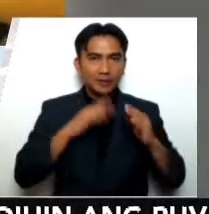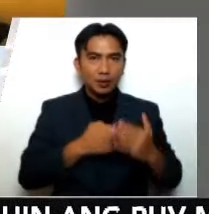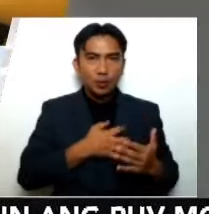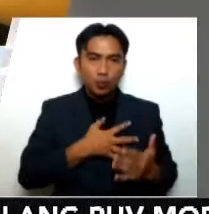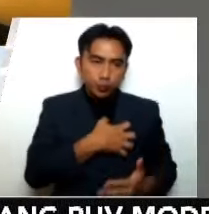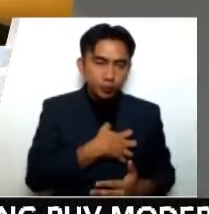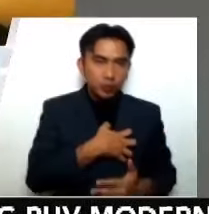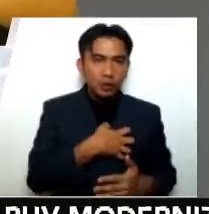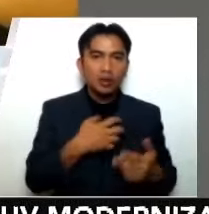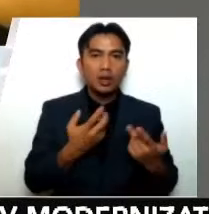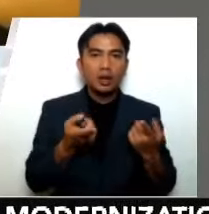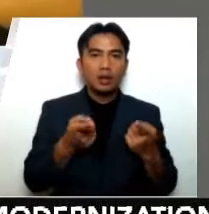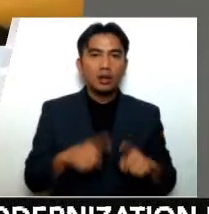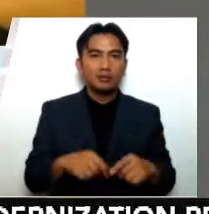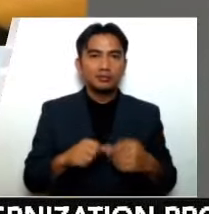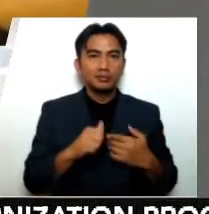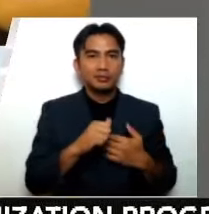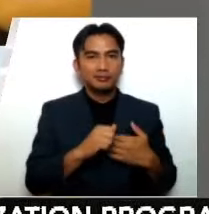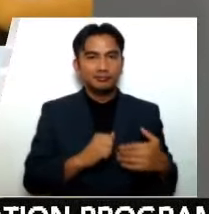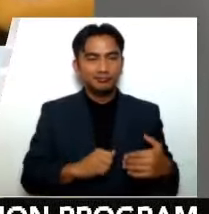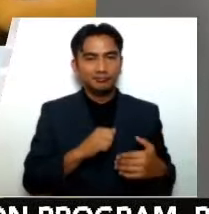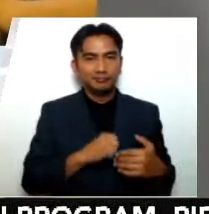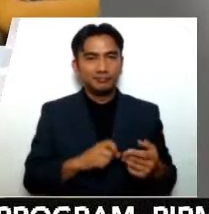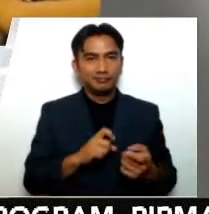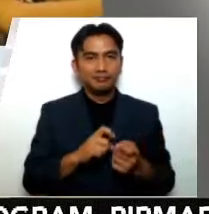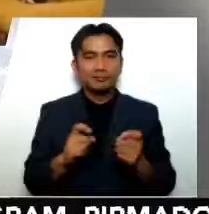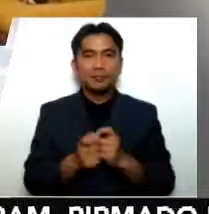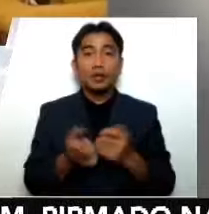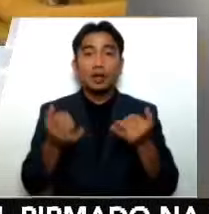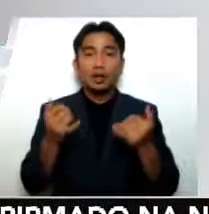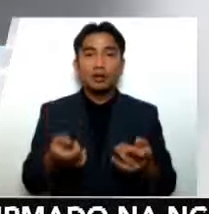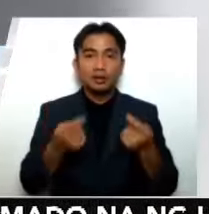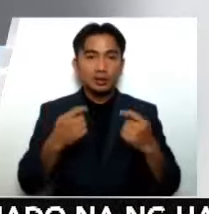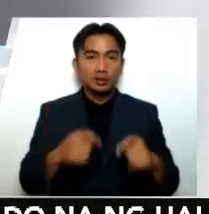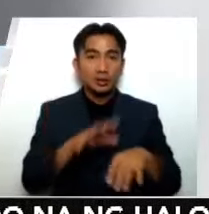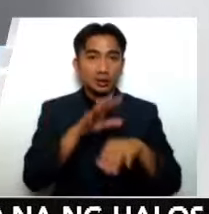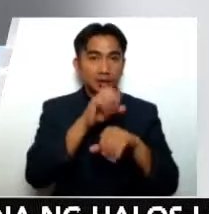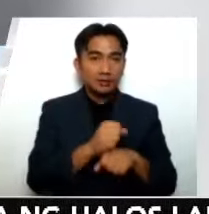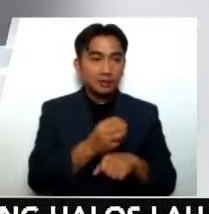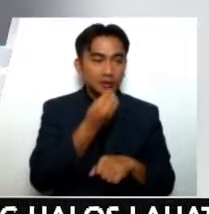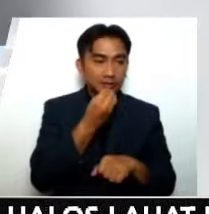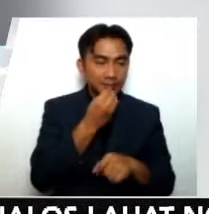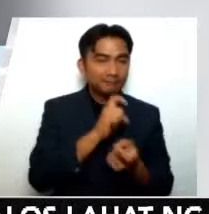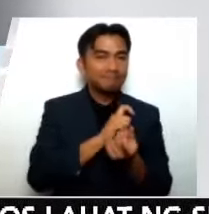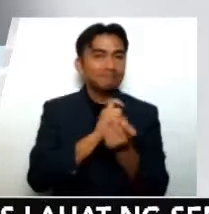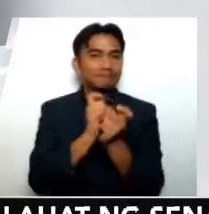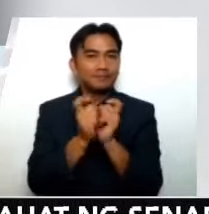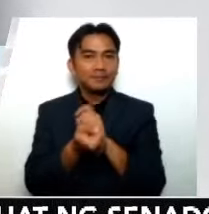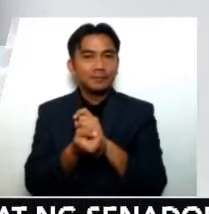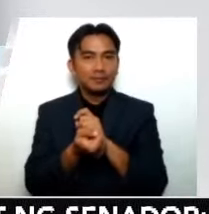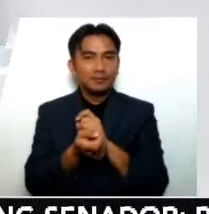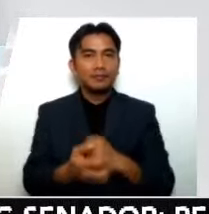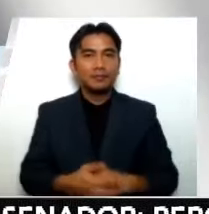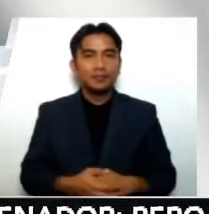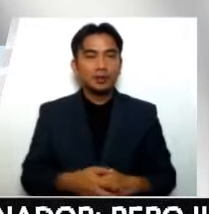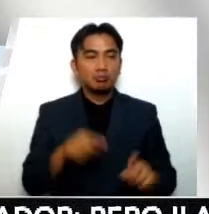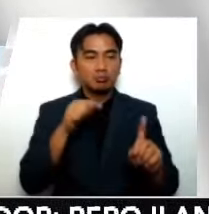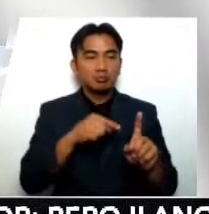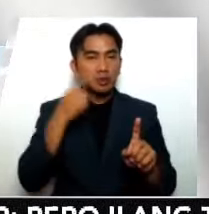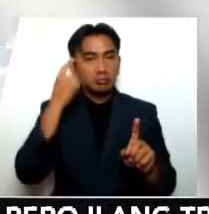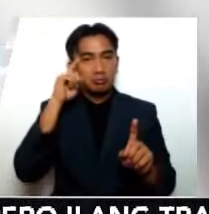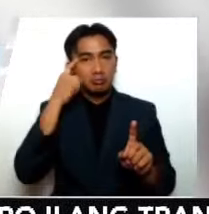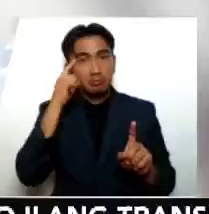at... Kaya pinilit niyang baguhin ang nakasanayang stress eating. Pagkain din daw ang naisip ni Elgin Paspe